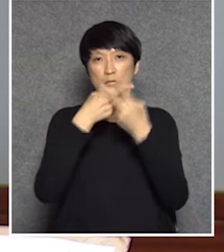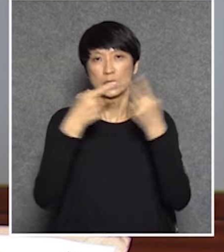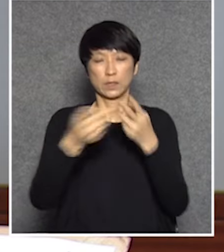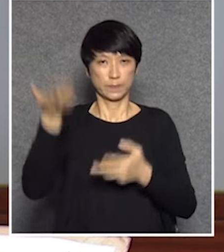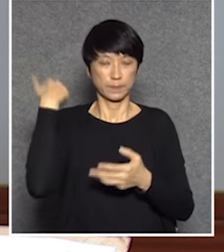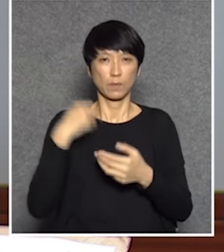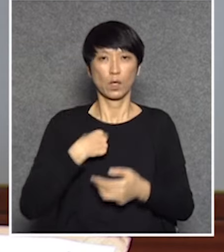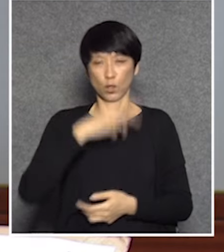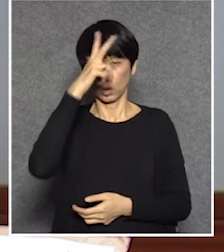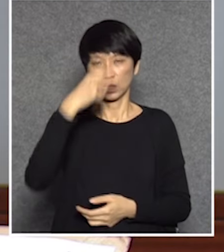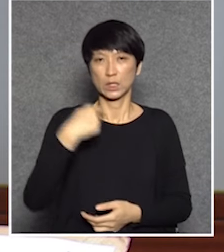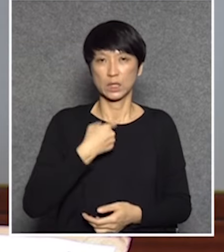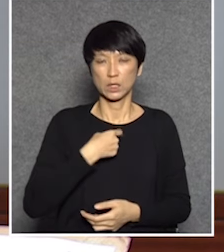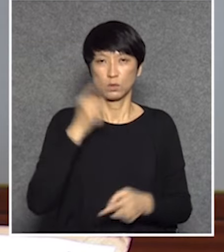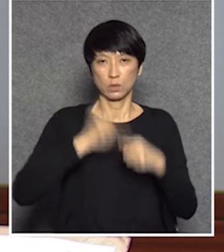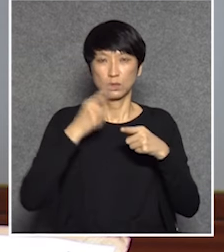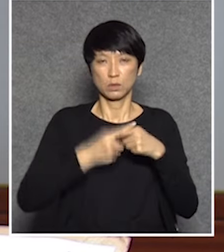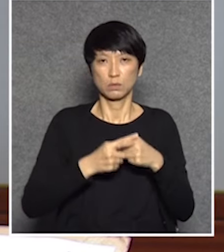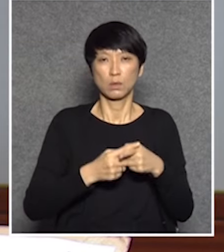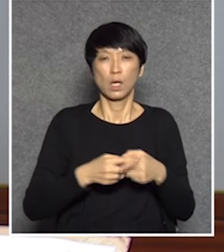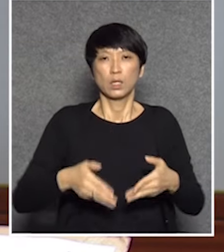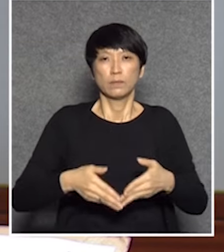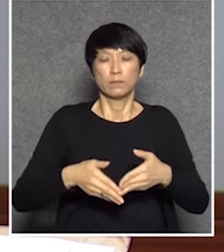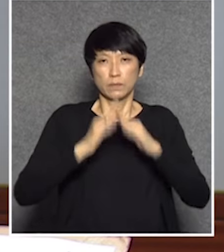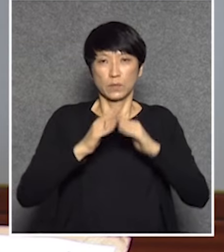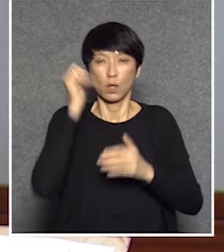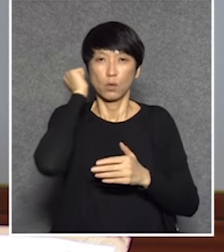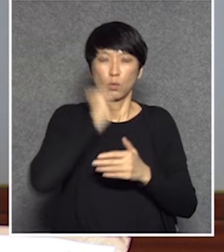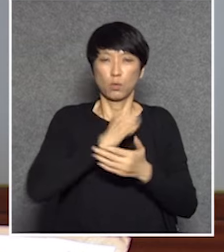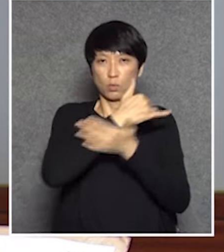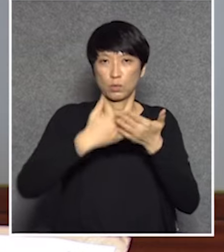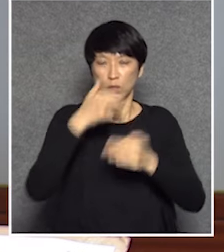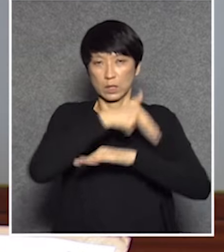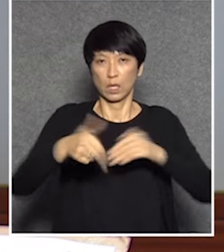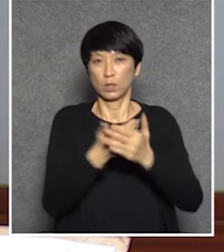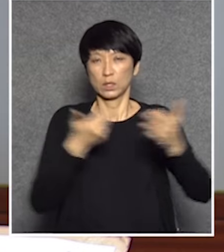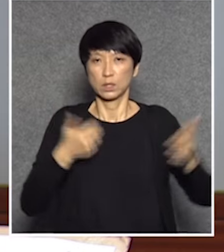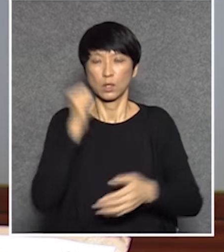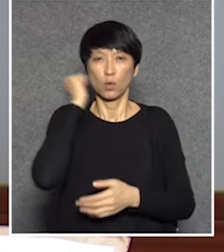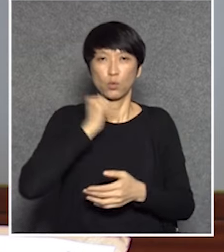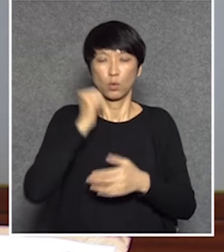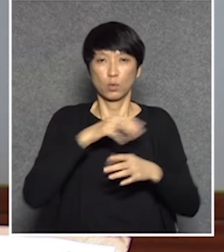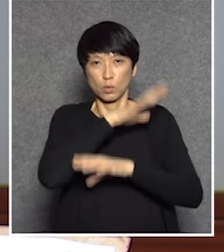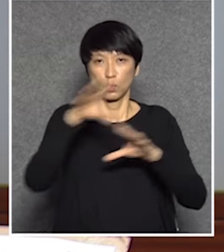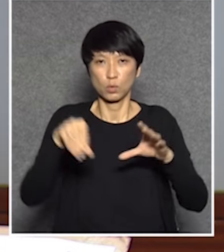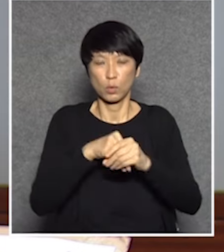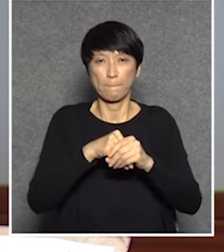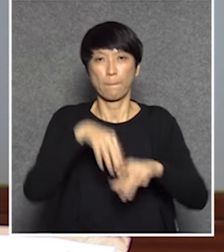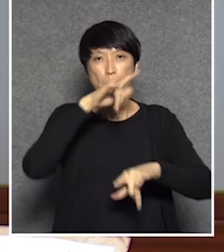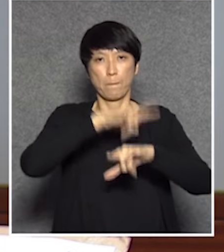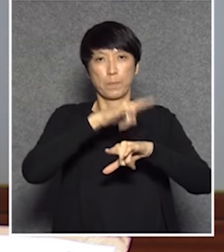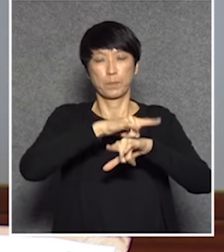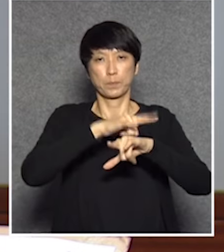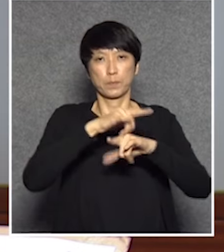為政府應正式實施老年退休金計劃前，將現時老人領取的綜合保障綜